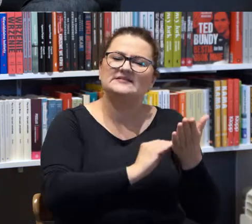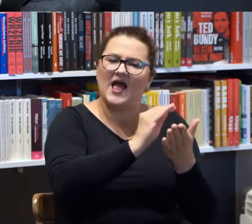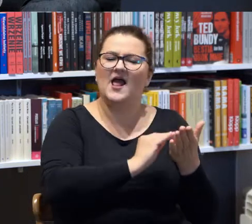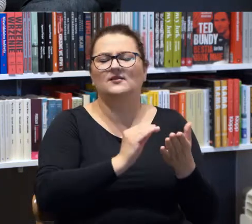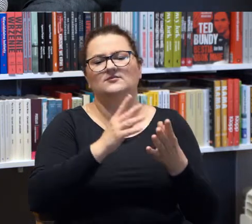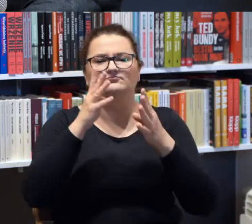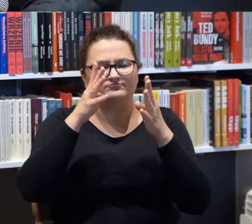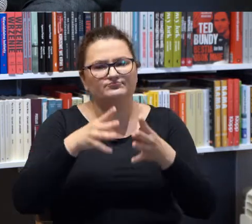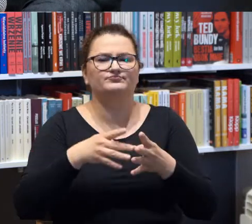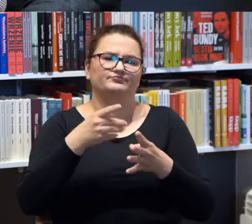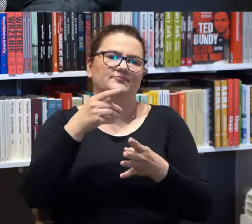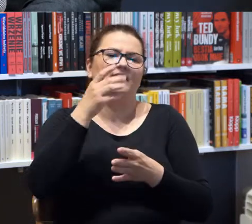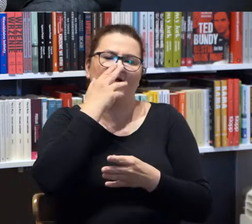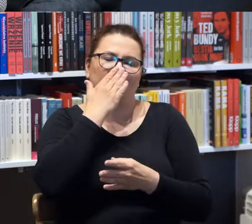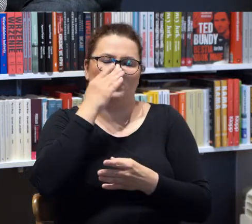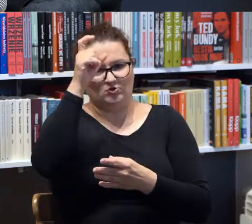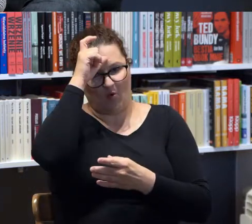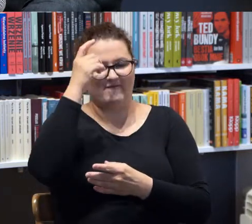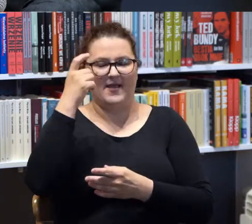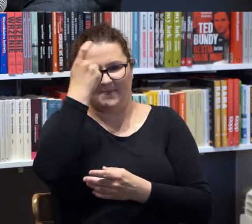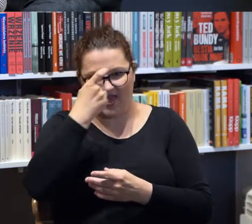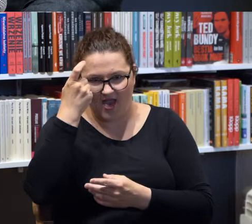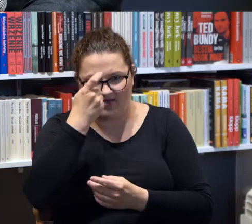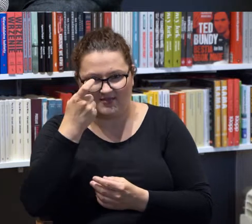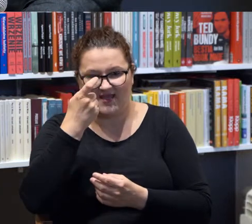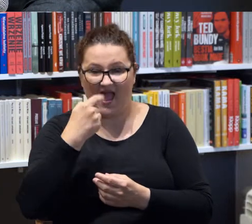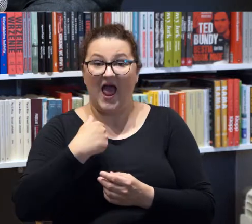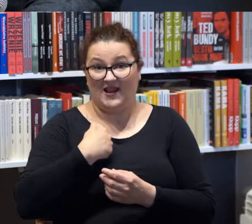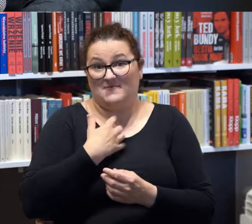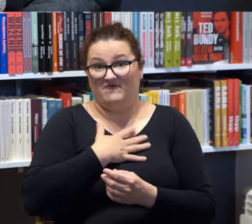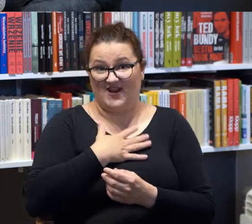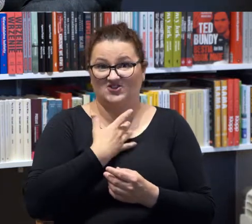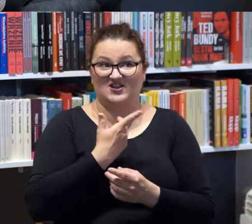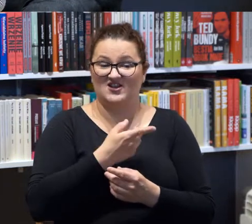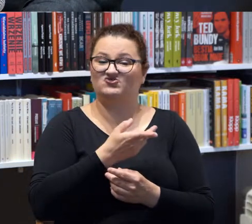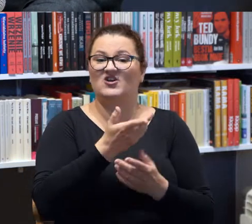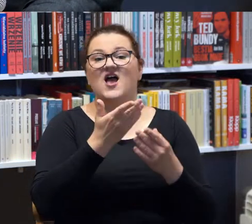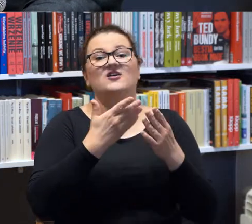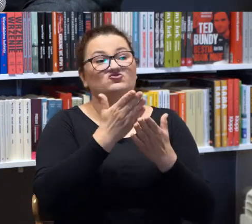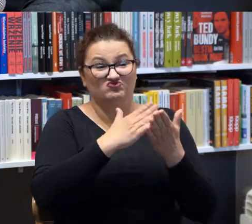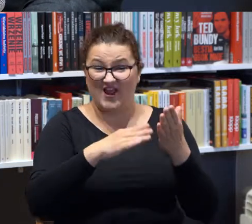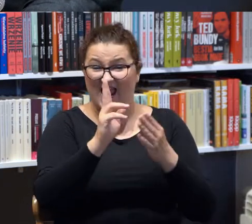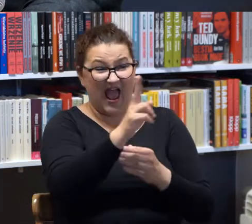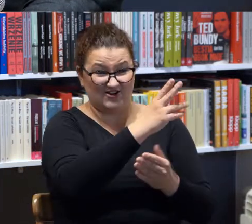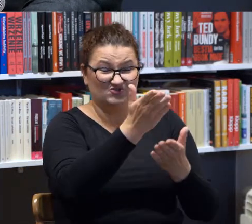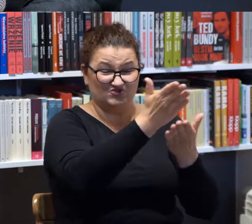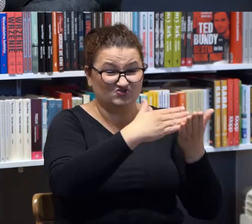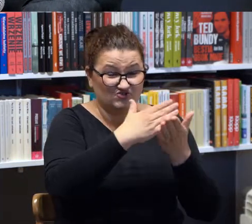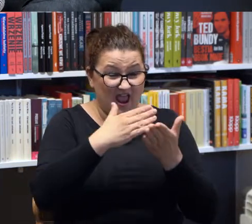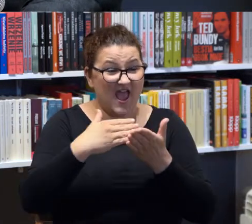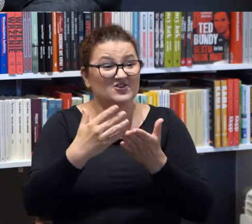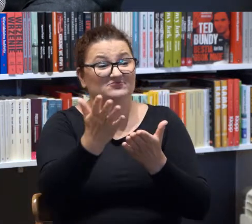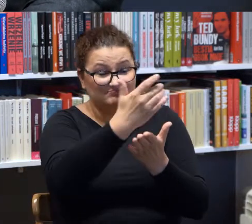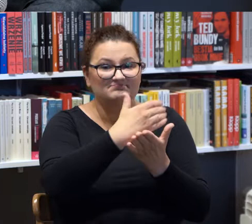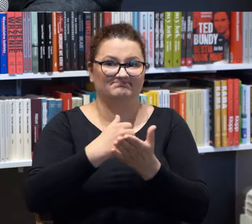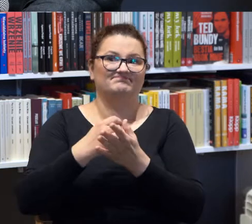człowieka. Ale mam wrażenie, miałam wrażenie, że każdy z nich opowiedział jednak jakąś część tego mojego Mireczka, tego mojego ojca.